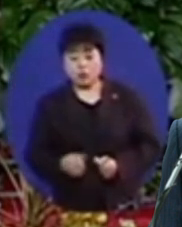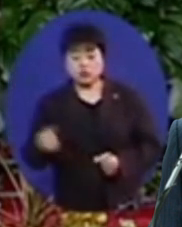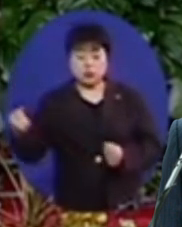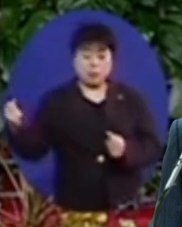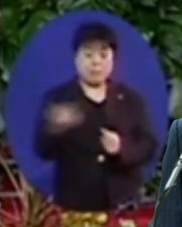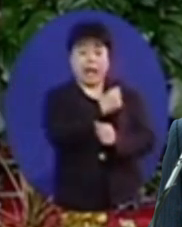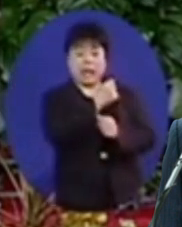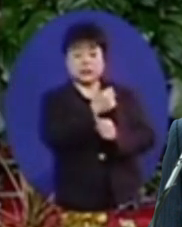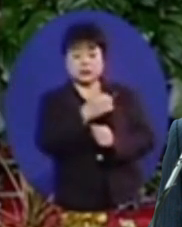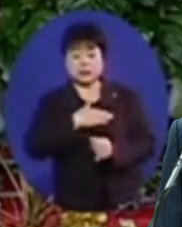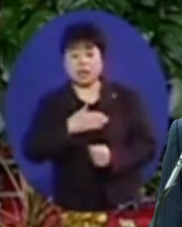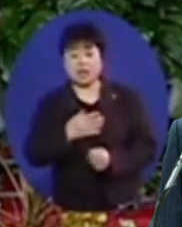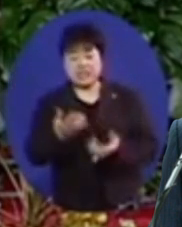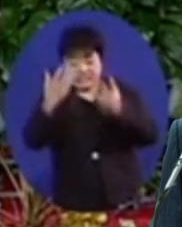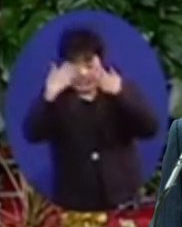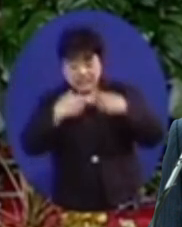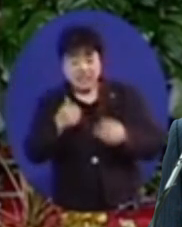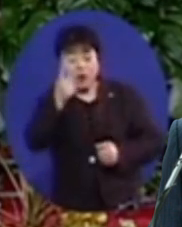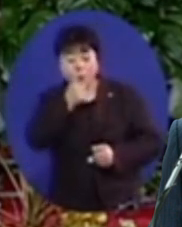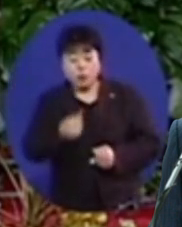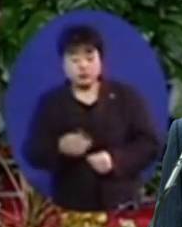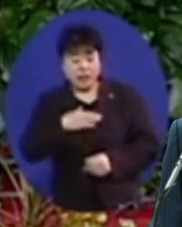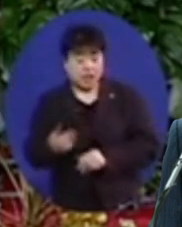쳐서 사자와 곰을 죽였어.